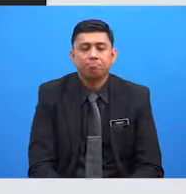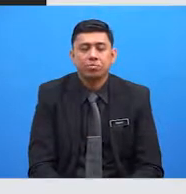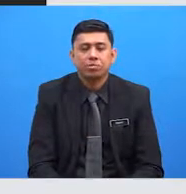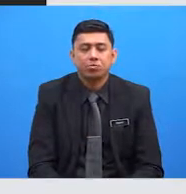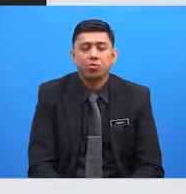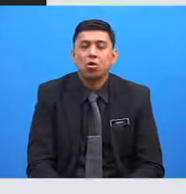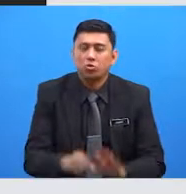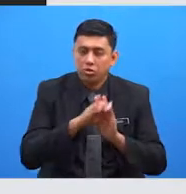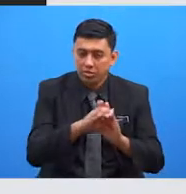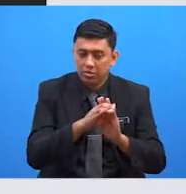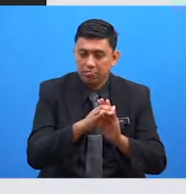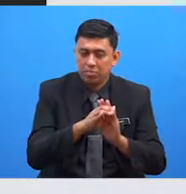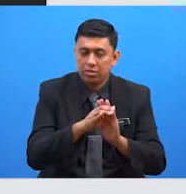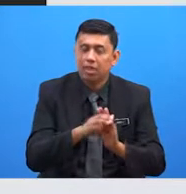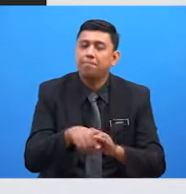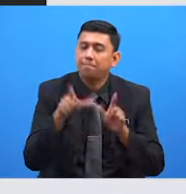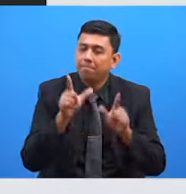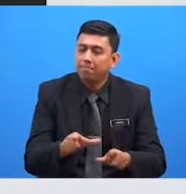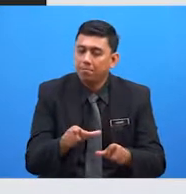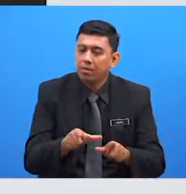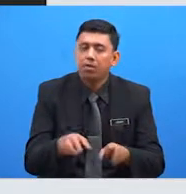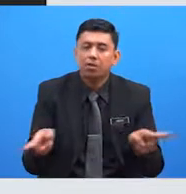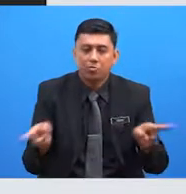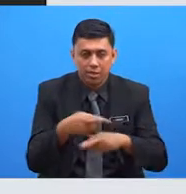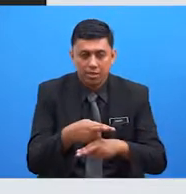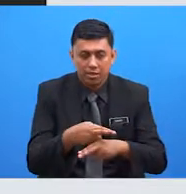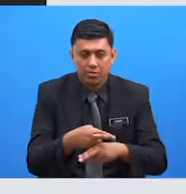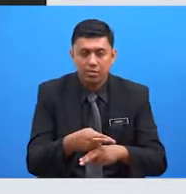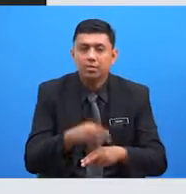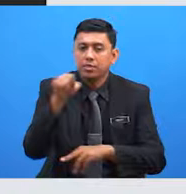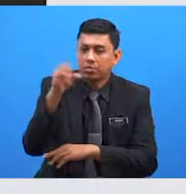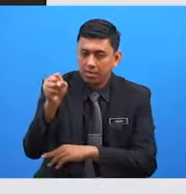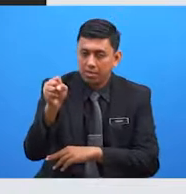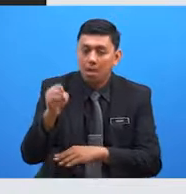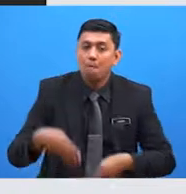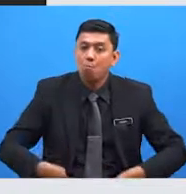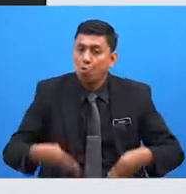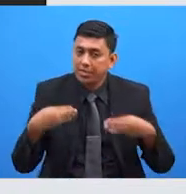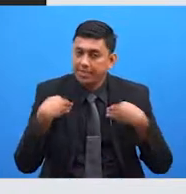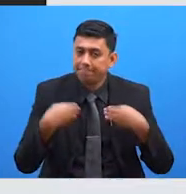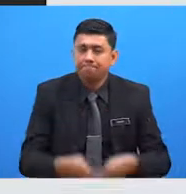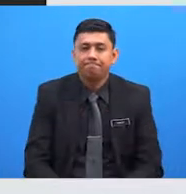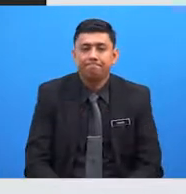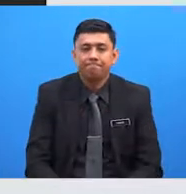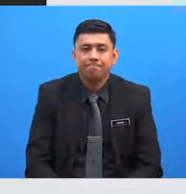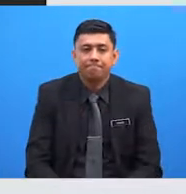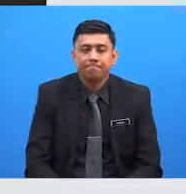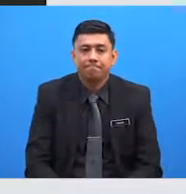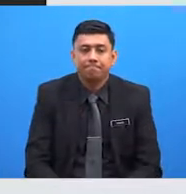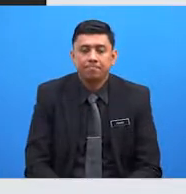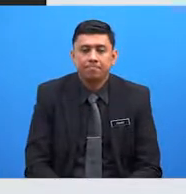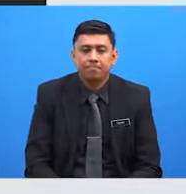Ini pula contoh jika ingin meletakkan ruangan script JavaScript di ruangan body.